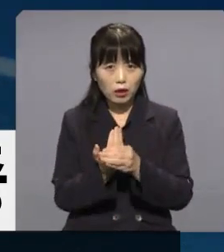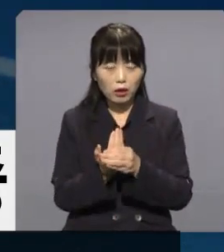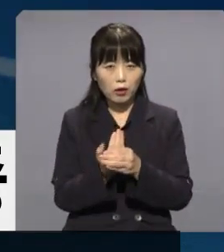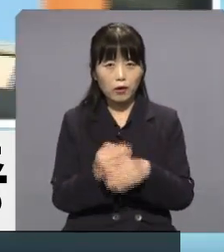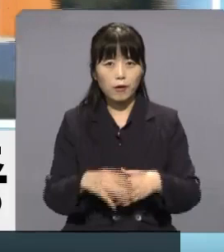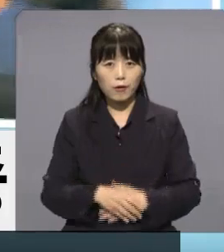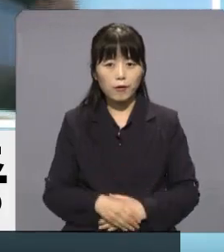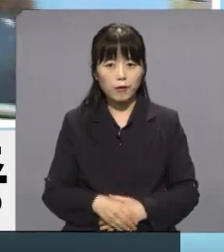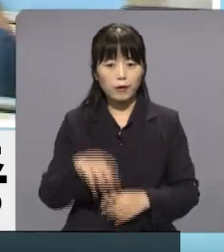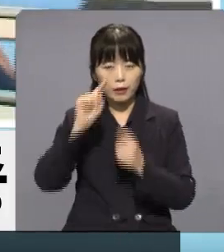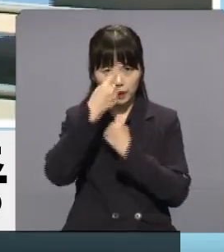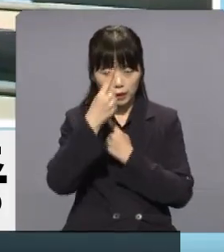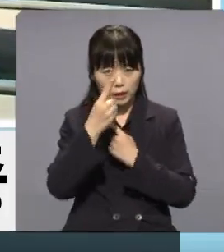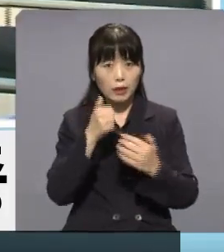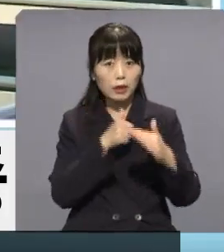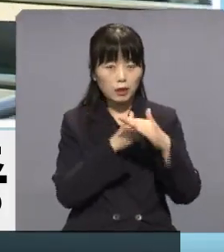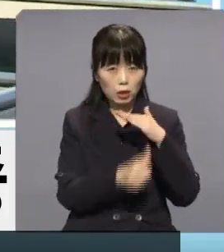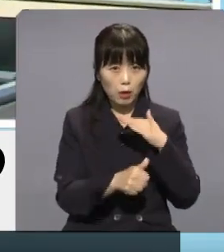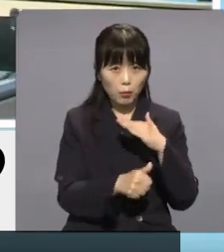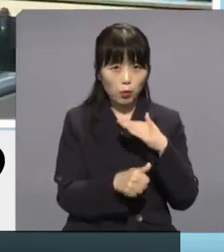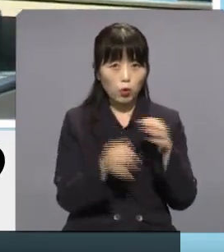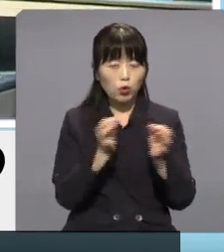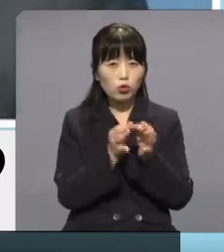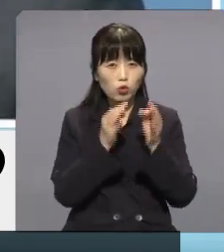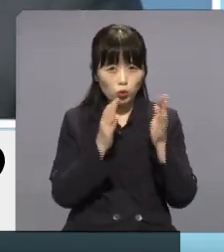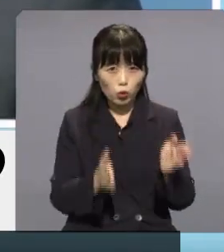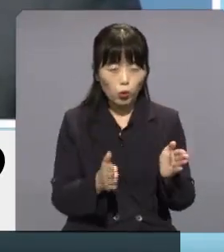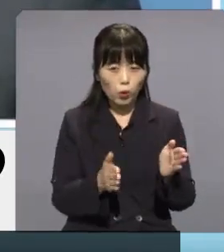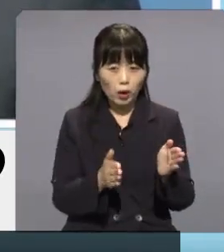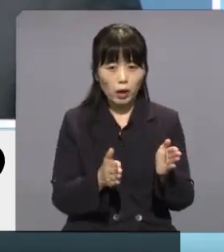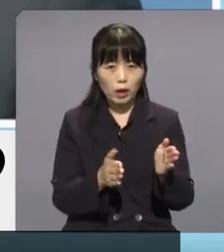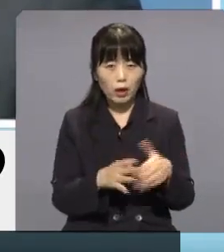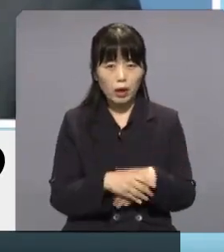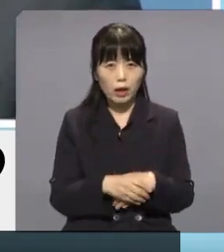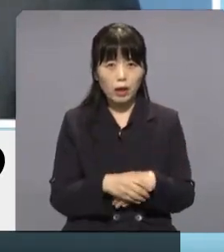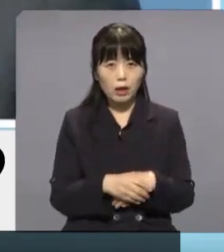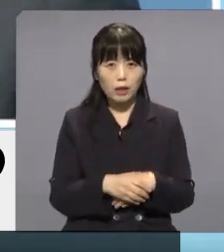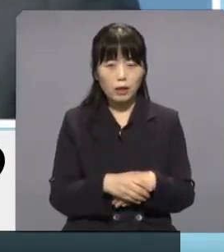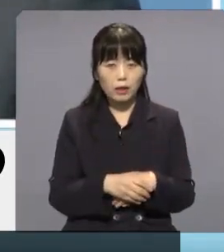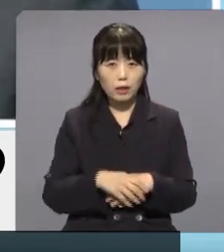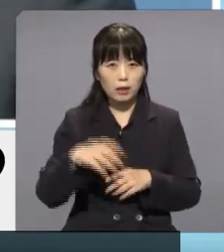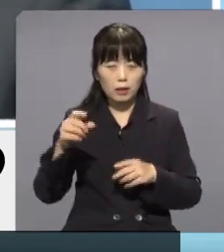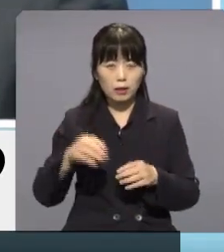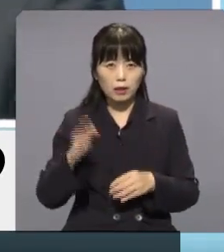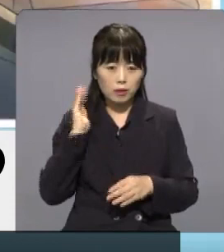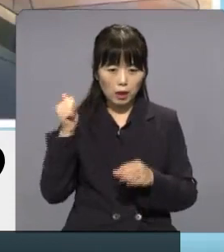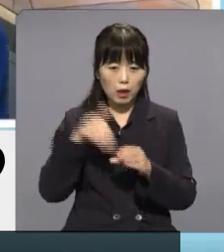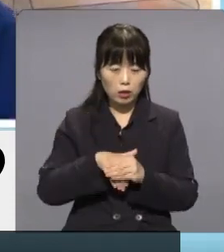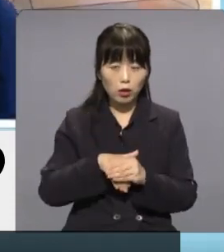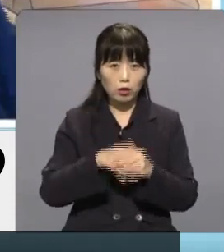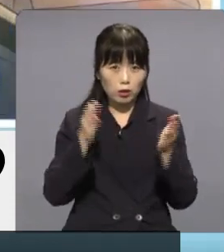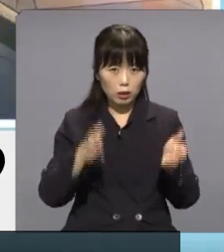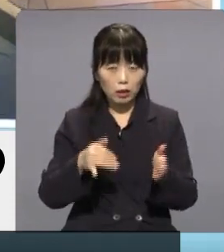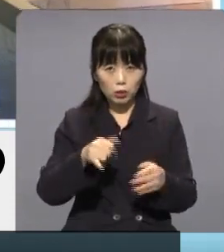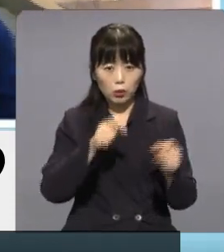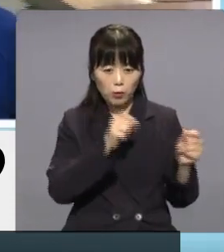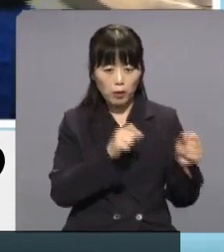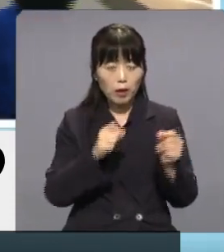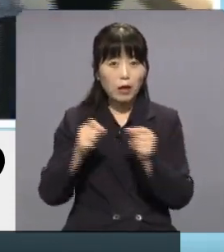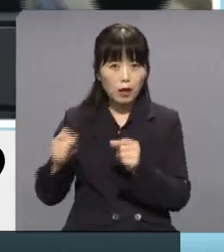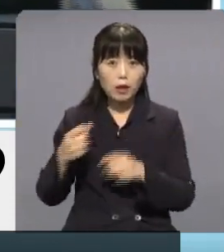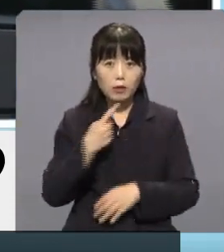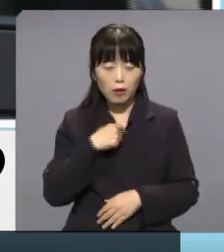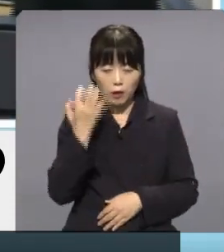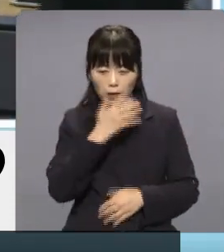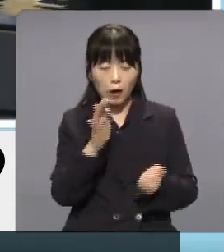이준 실 대표가 그동안 꼭 그대 생 기간 동안 미뤄져 왔던 그리 지방 승부도 있었고 미뤄져 왔던 이른바